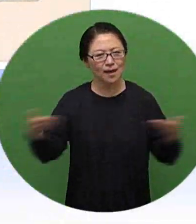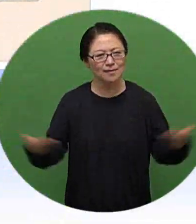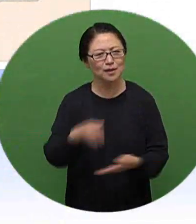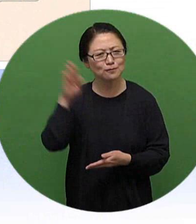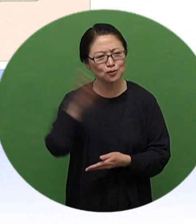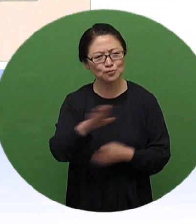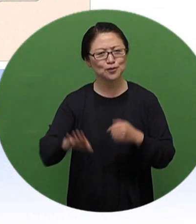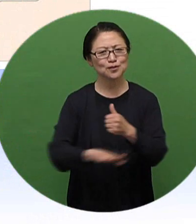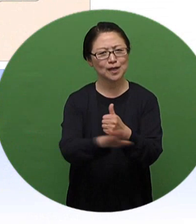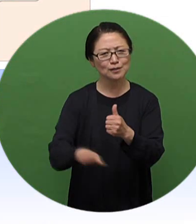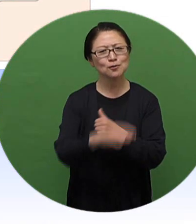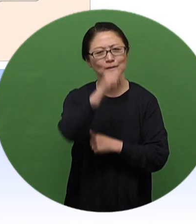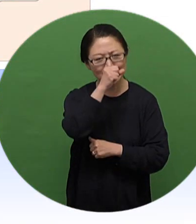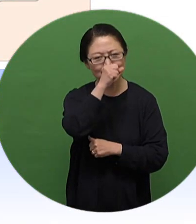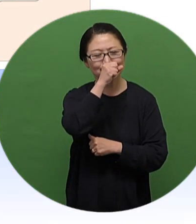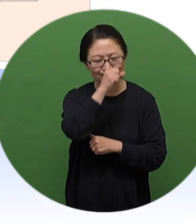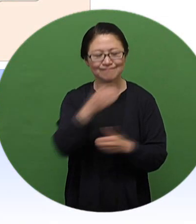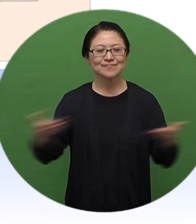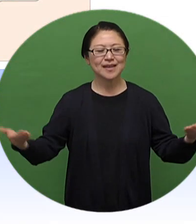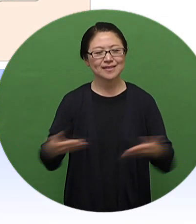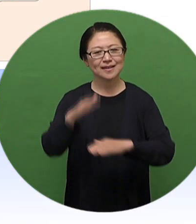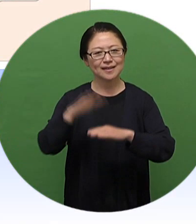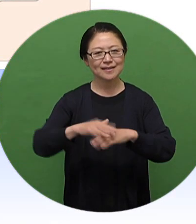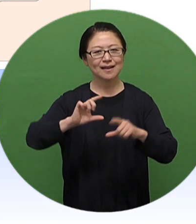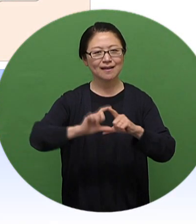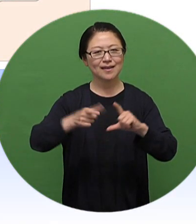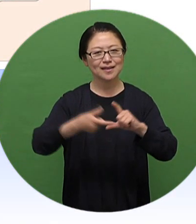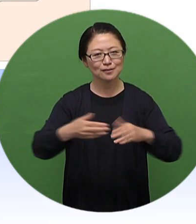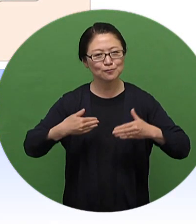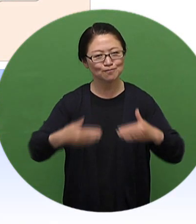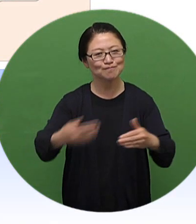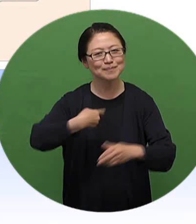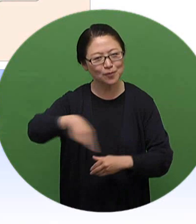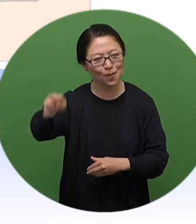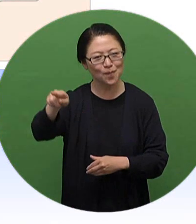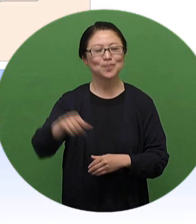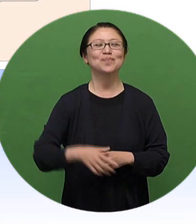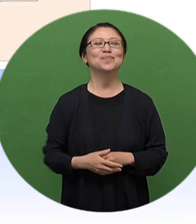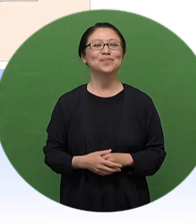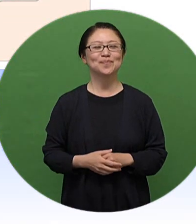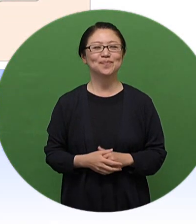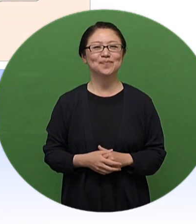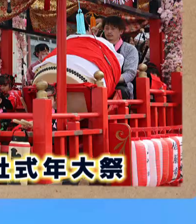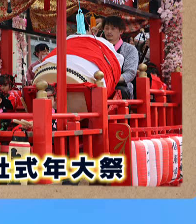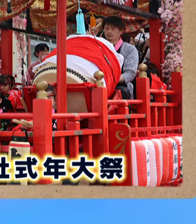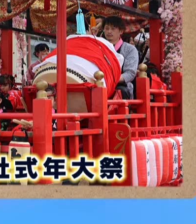誰もが働きやすい職場づくりに向けて、働き方改革を進めていきましょ